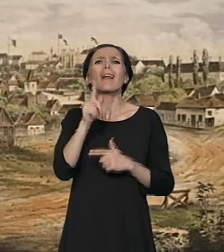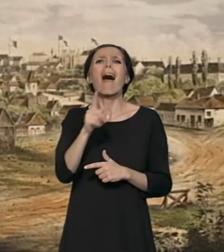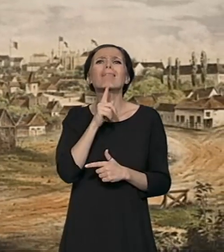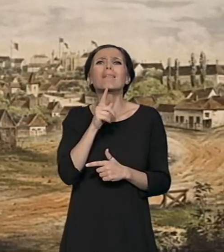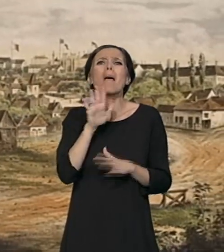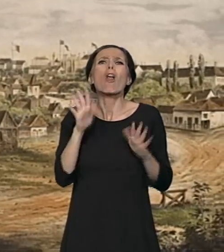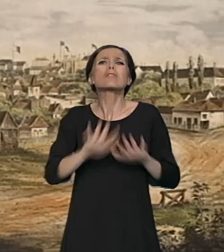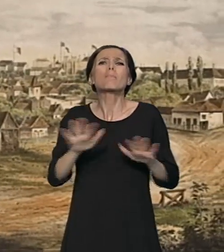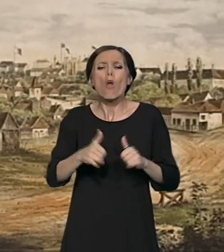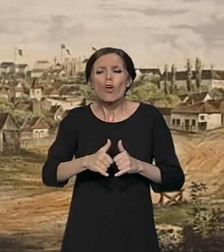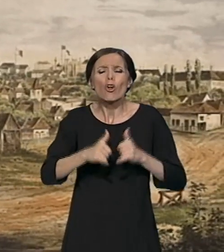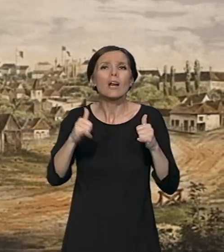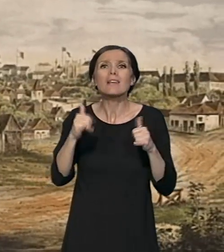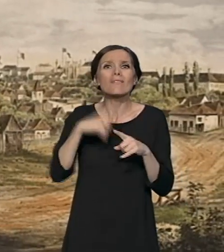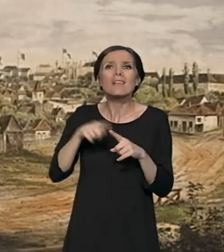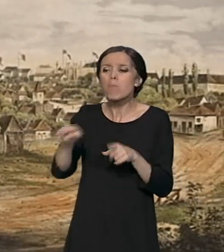krči.